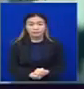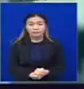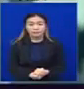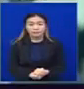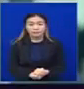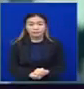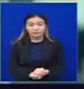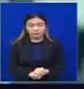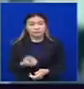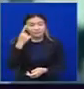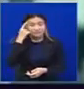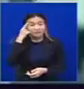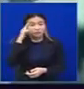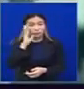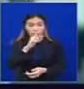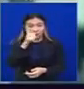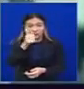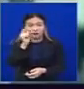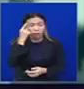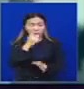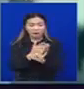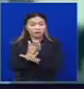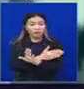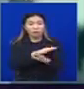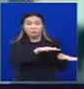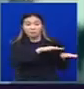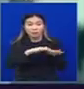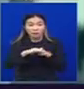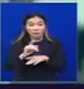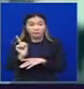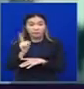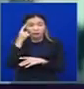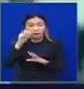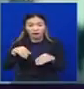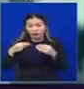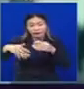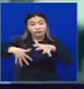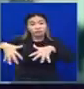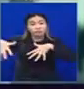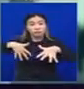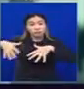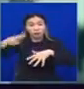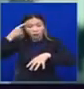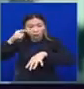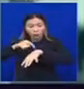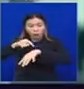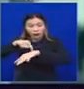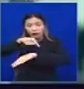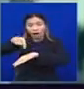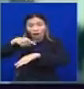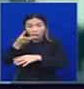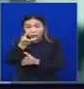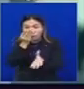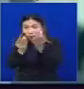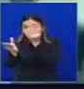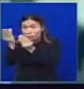สิ่งที่ดีนะคะถือว่ามีการเตรียมพร้อมมาเป็นอย่างดีเพราะว่าจะทำให้ประชาชนเนี่ยมีเวลาในการศึกษาที่